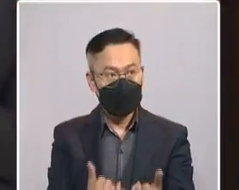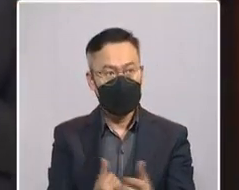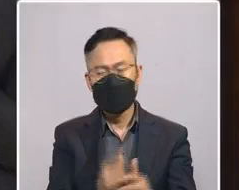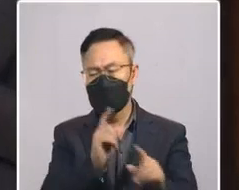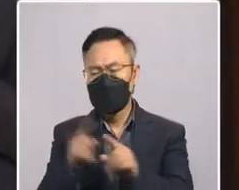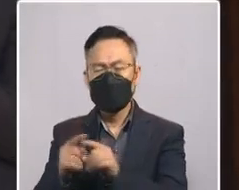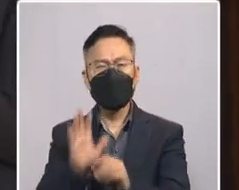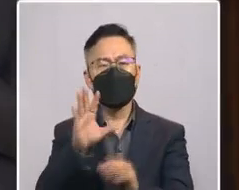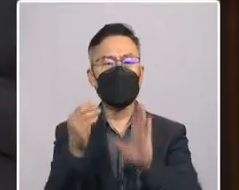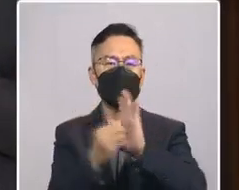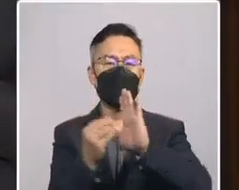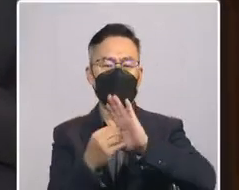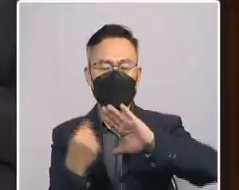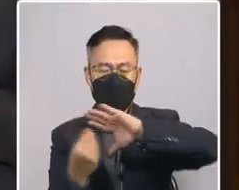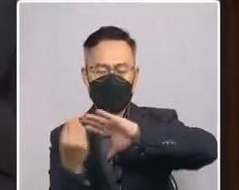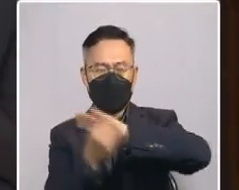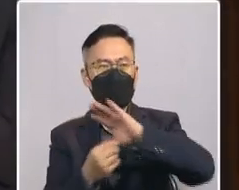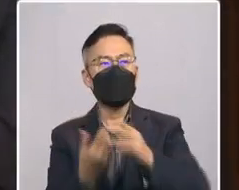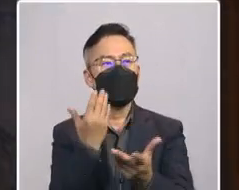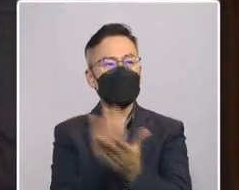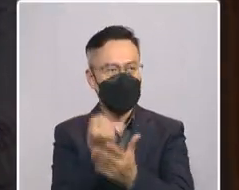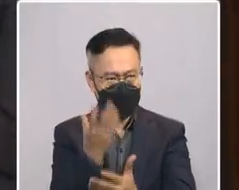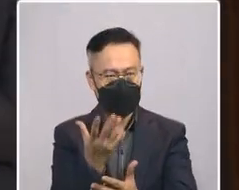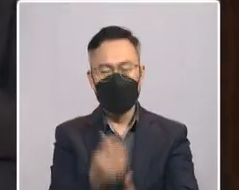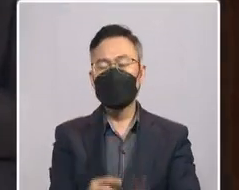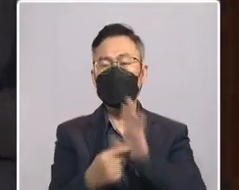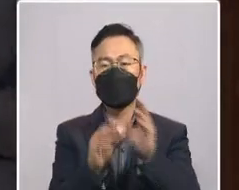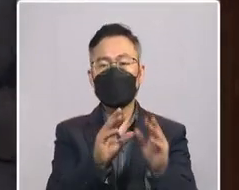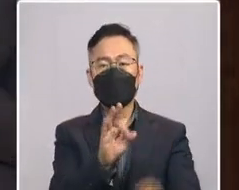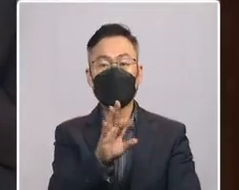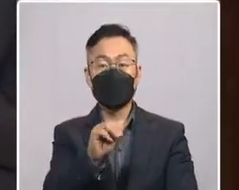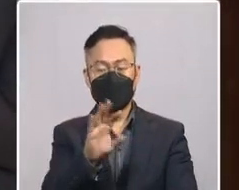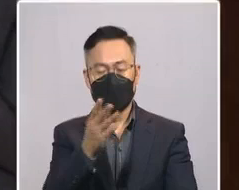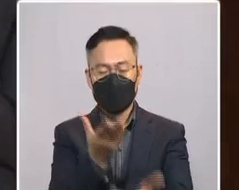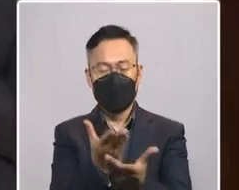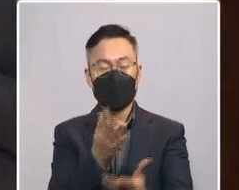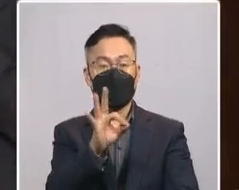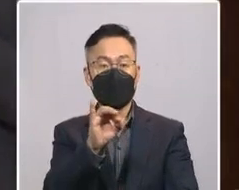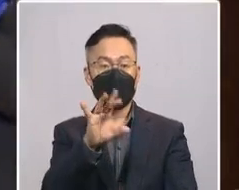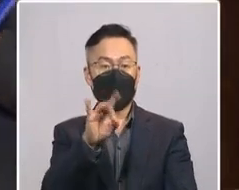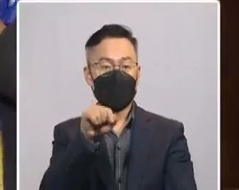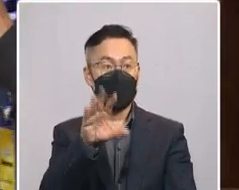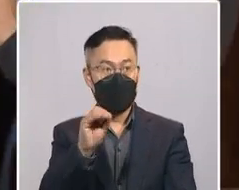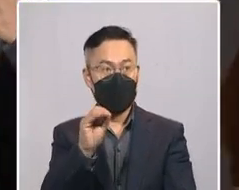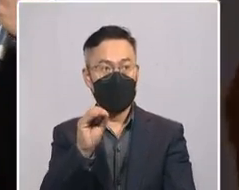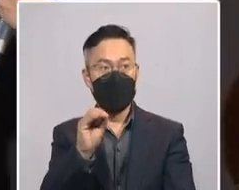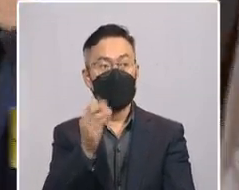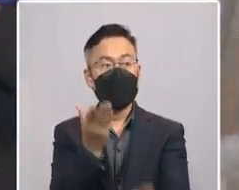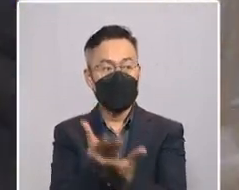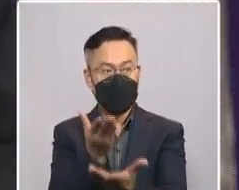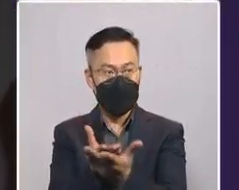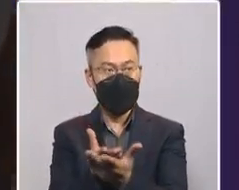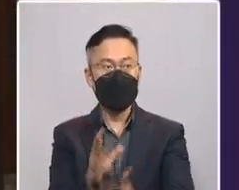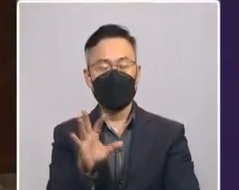เป็นคลื่นในกรุงเทพค่ะที่ราคาสูงไม่ว่าจะเป็น 98.5 100แล้วก็คลื่น 100.5 จบที่50ล้านค่ะแล้ว